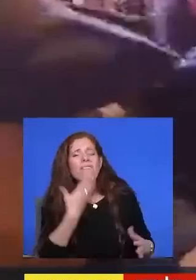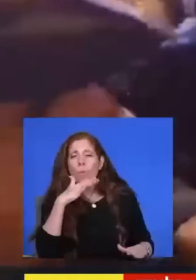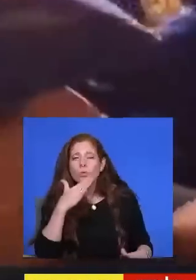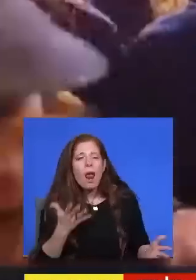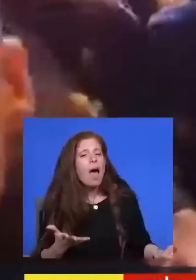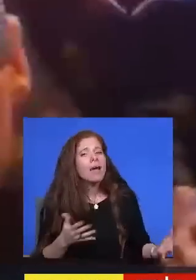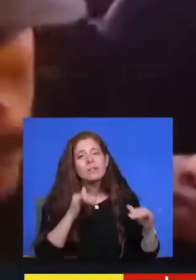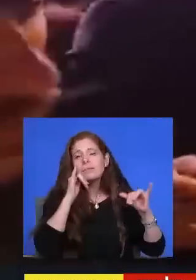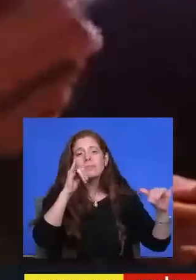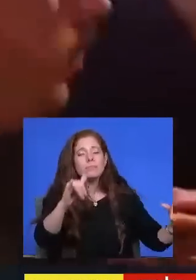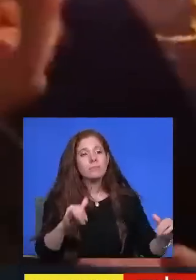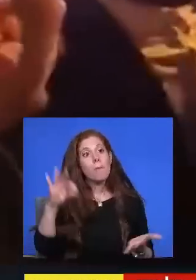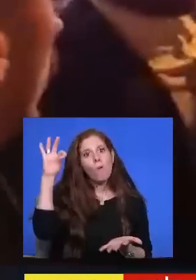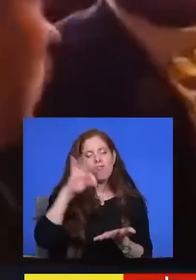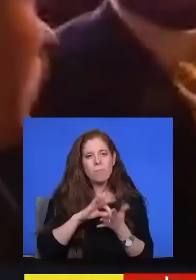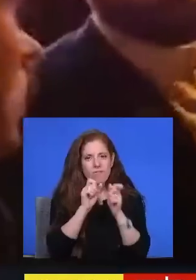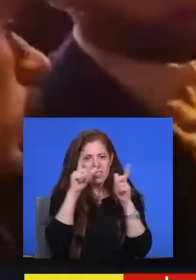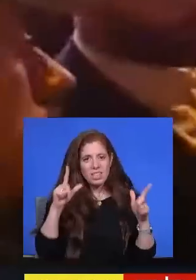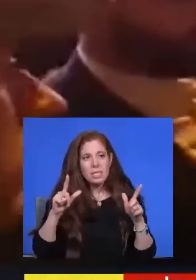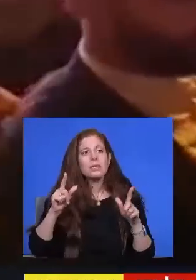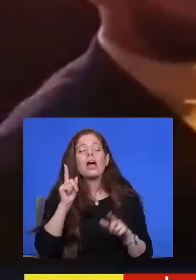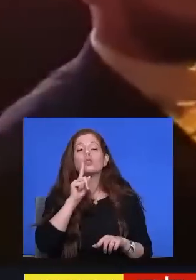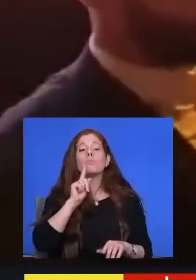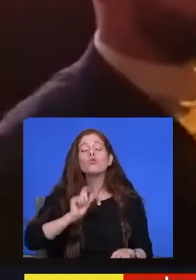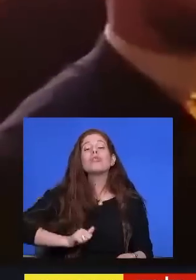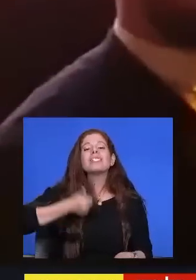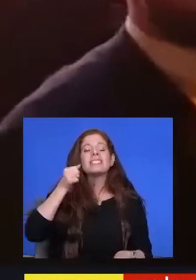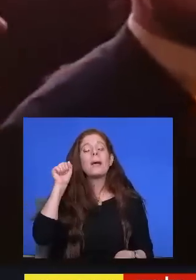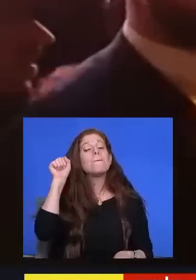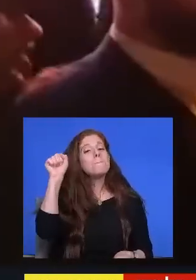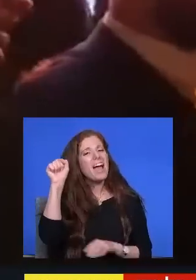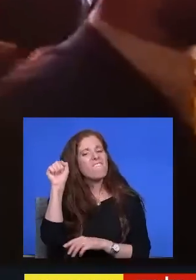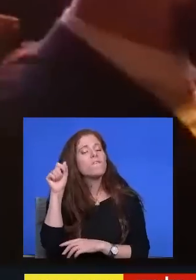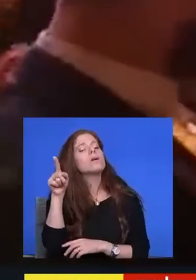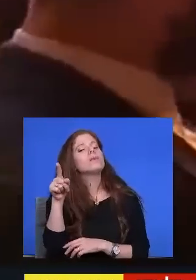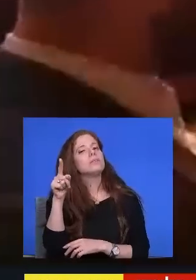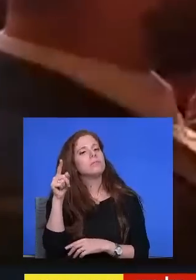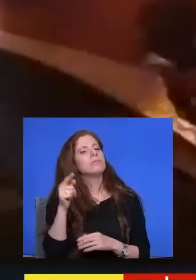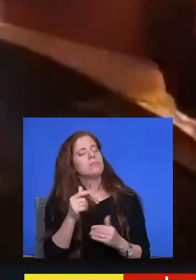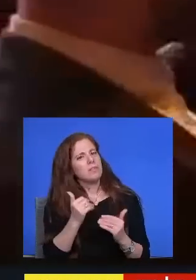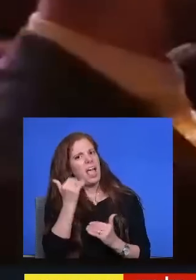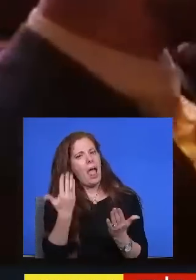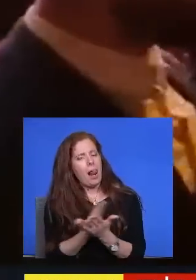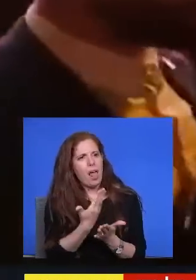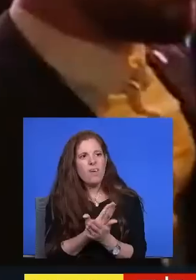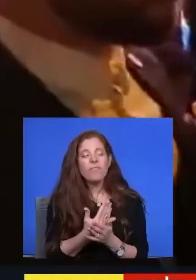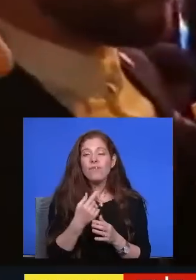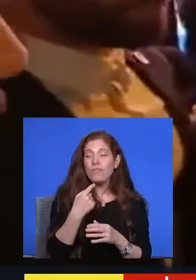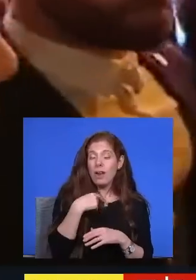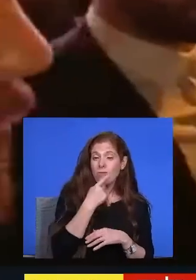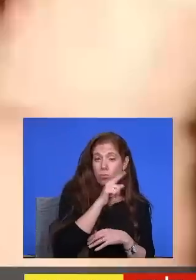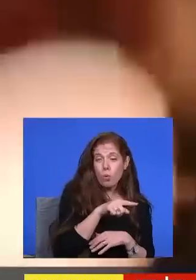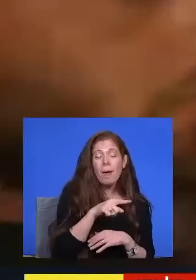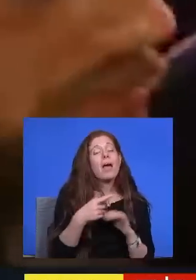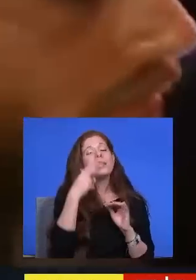באופן מפתיע, שמו של השר הממונה בן גביר עלה בחדרי החקירות, ולטענתו, החוקרים ניסו בכל דרך לקשור